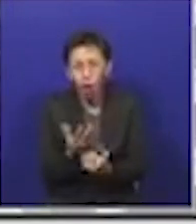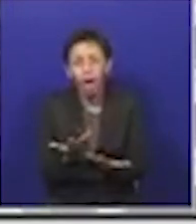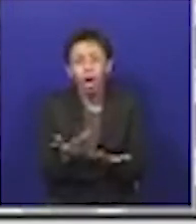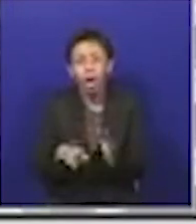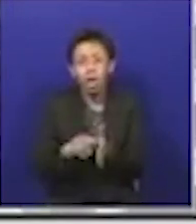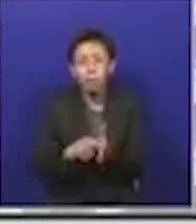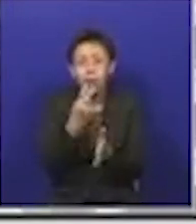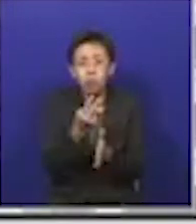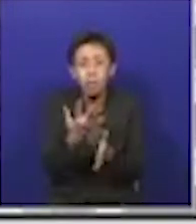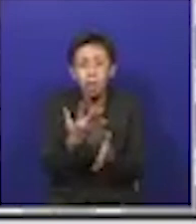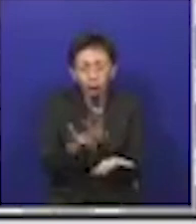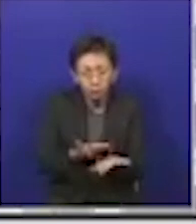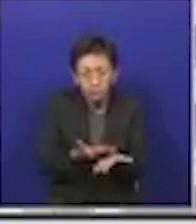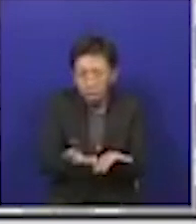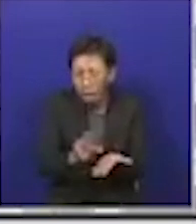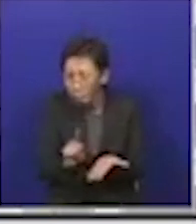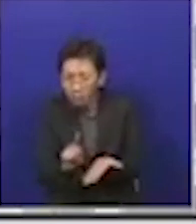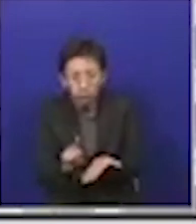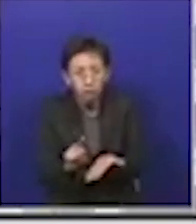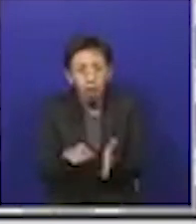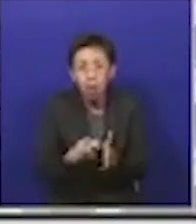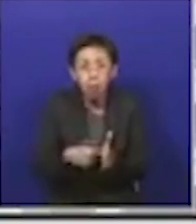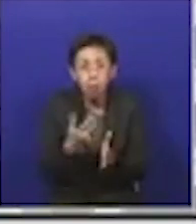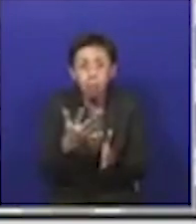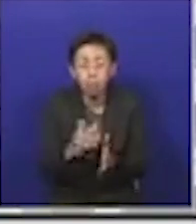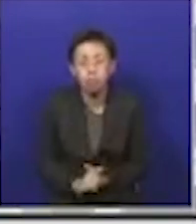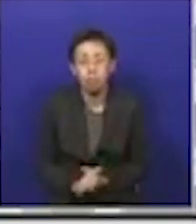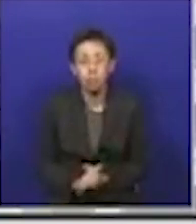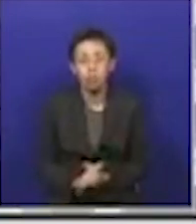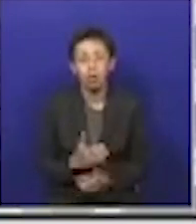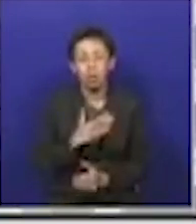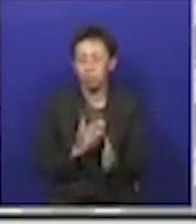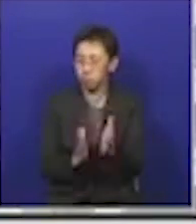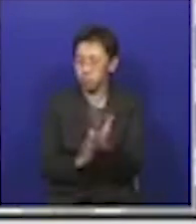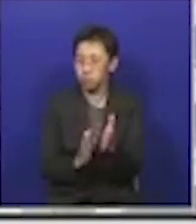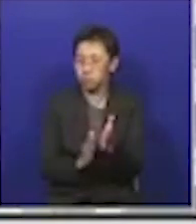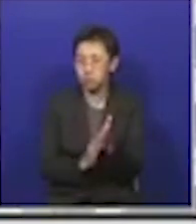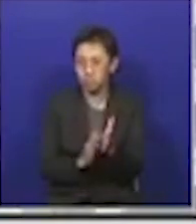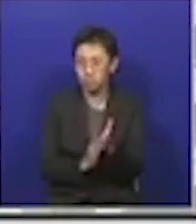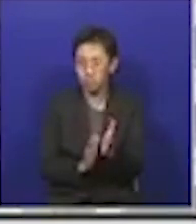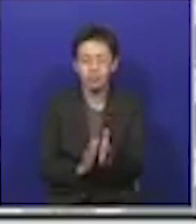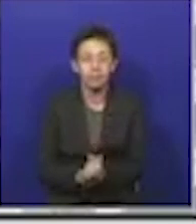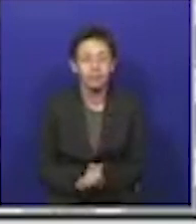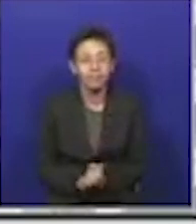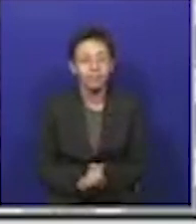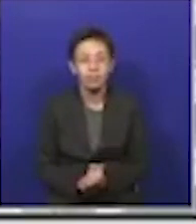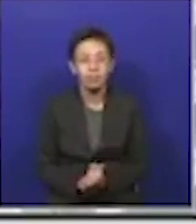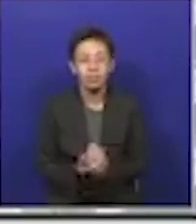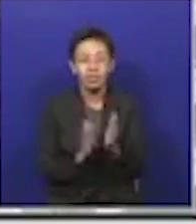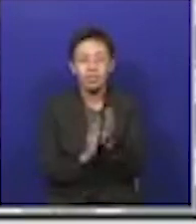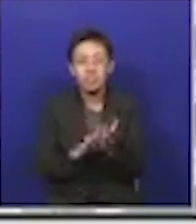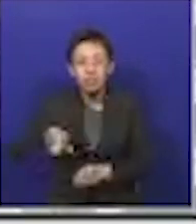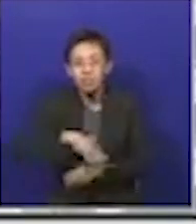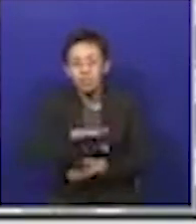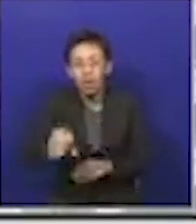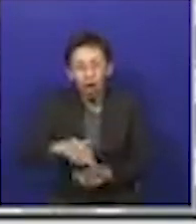ตุดูผลหรือว่าจ่ายเงินยังไงฮะแล้วขอโทษนะผมชื่นชมน้องๆหลายคนฮะโอ้เขาพูดภาษา